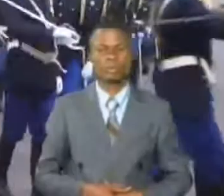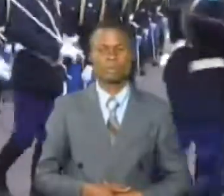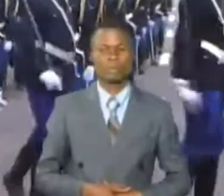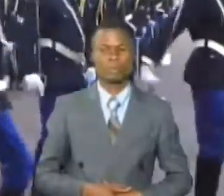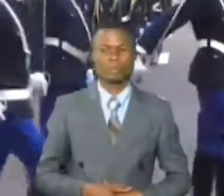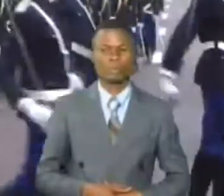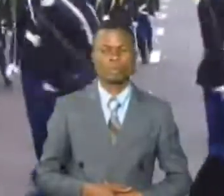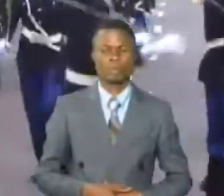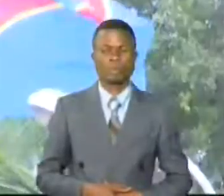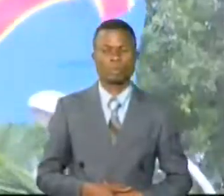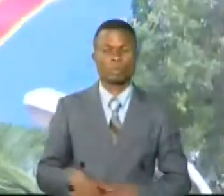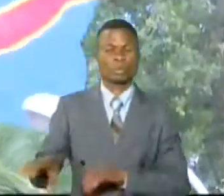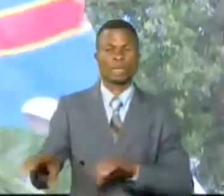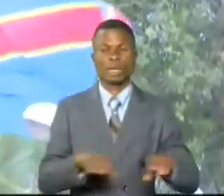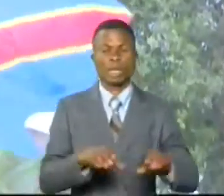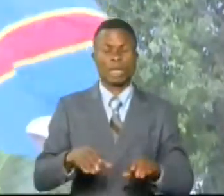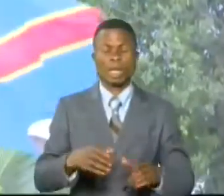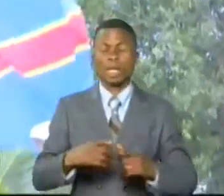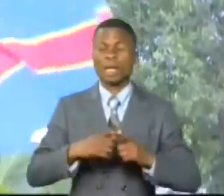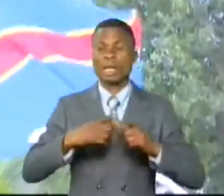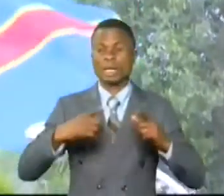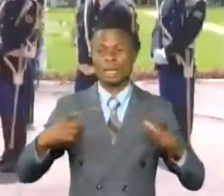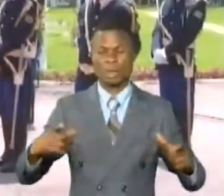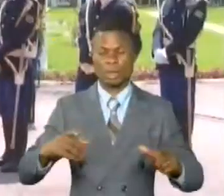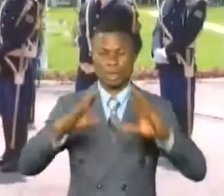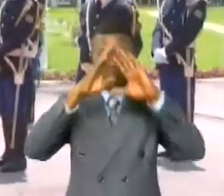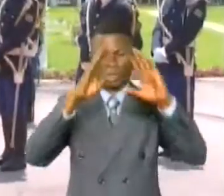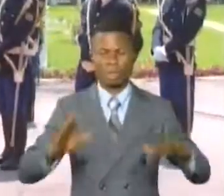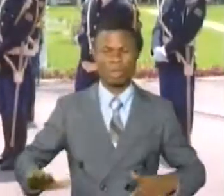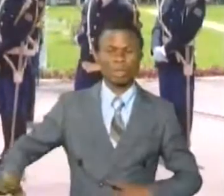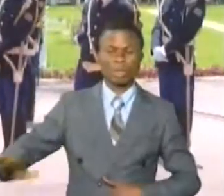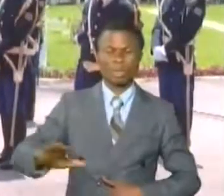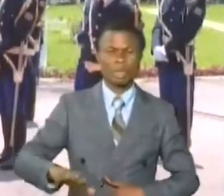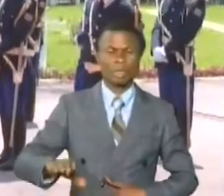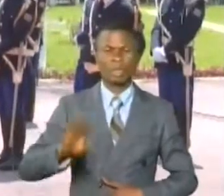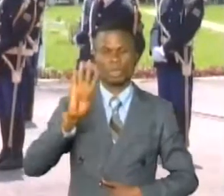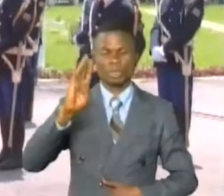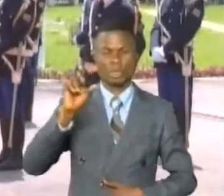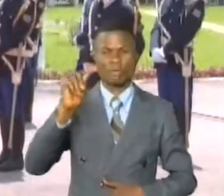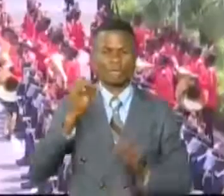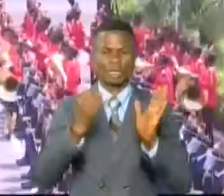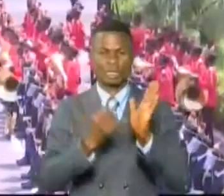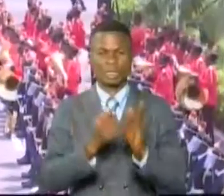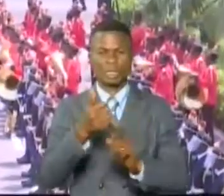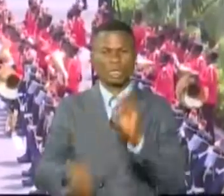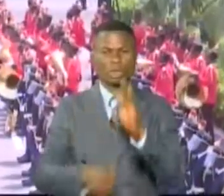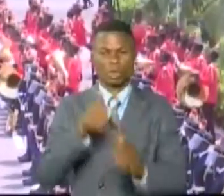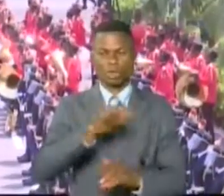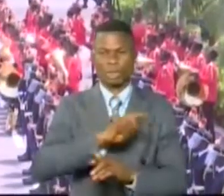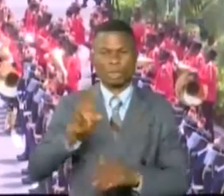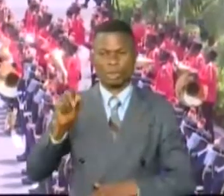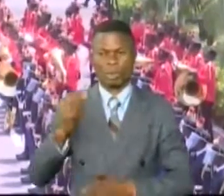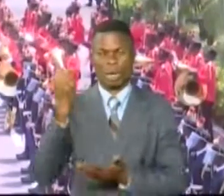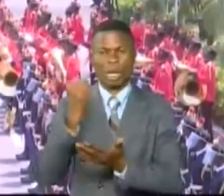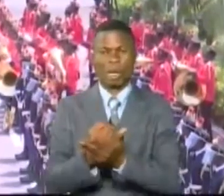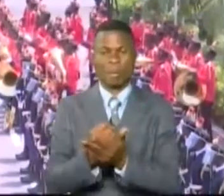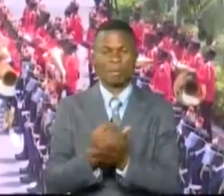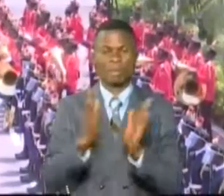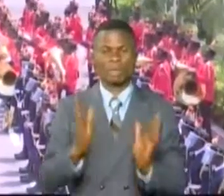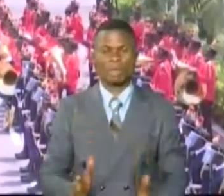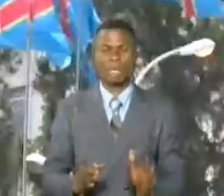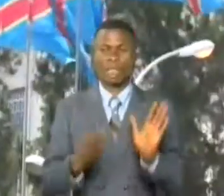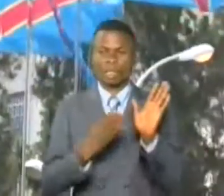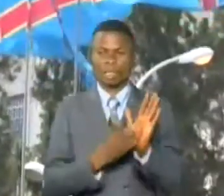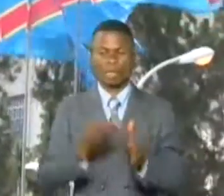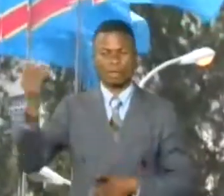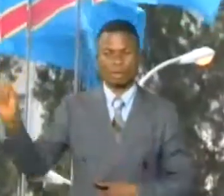Un grand ballet diplomatique au Palais de la Nation ce jeudi 26 novembre 2020. Des ambassadeurs, 9 au total, ont été reçus